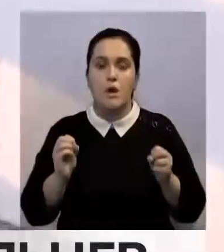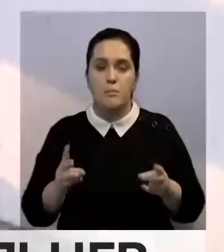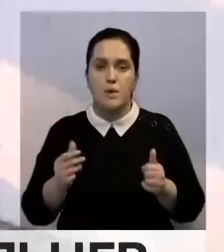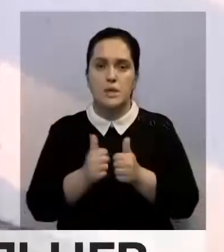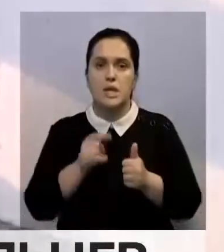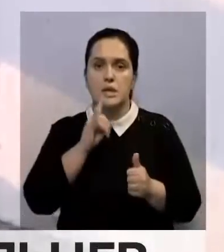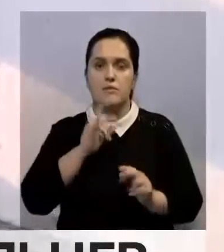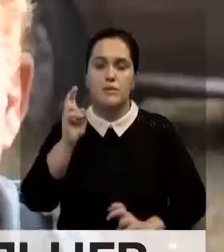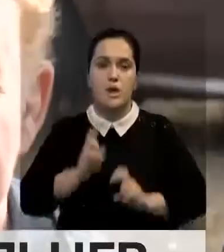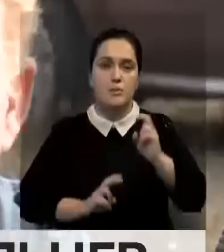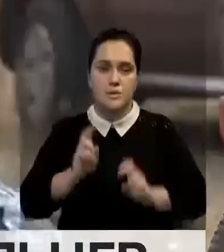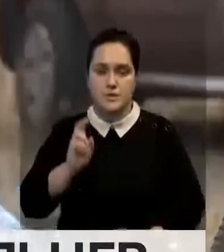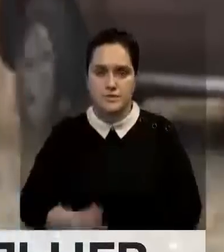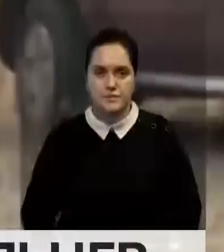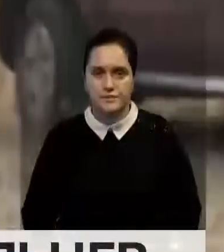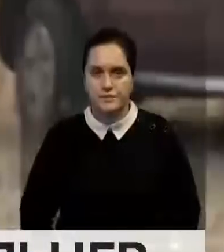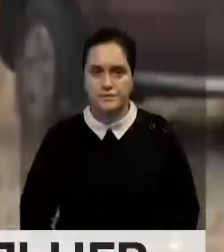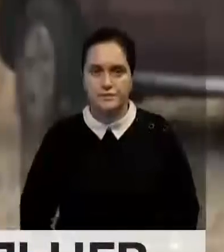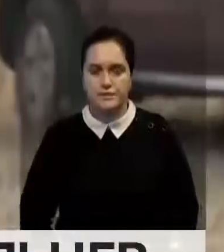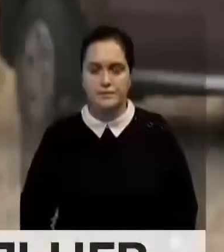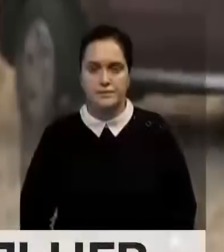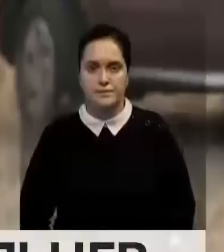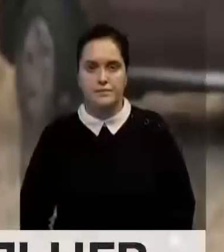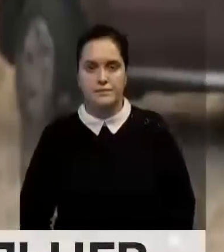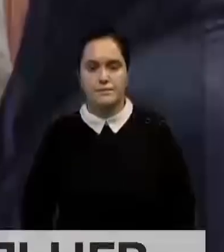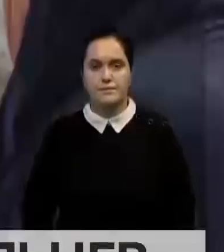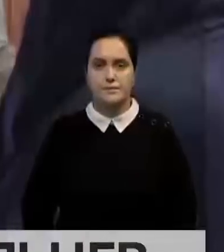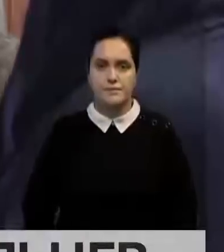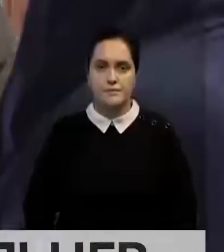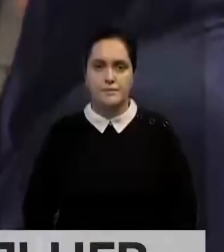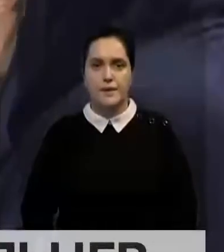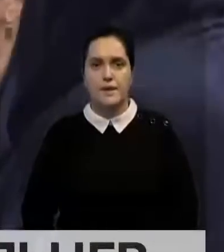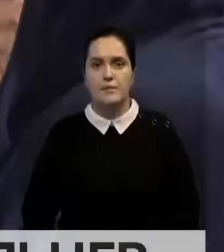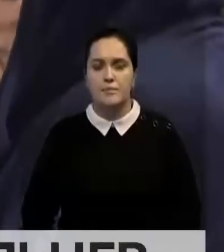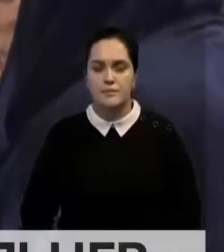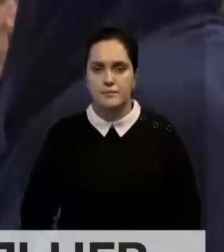рядом с нефтебазой. Наталья Строкова, Ермек Мухамедьяров, Кустанайская область, Хабар 24.